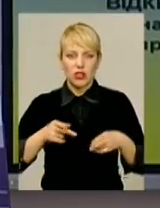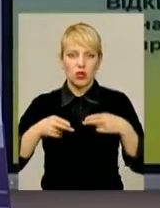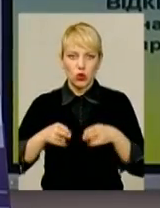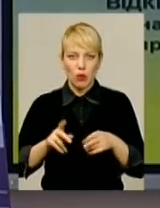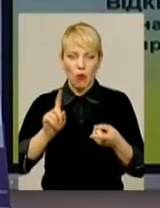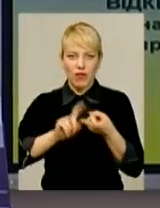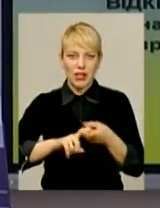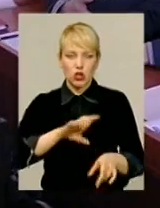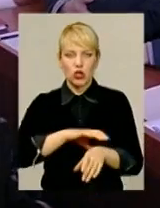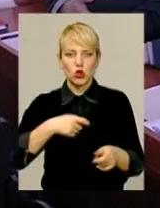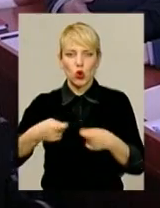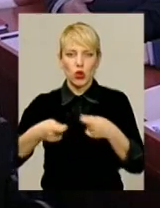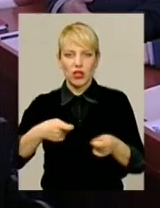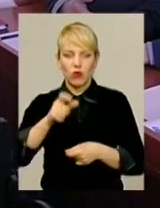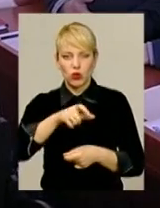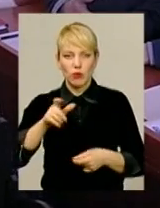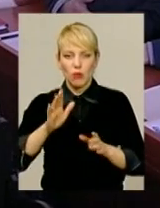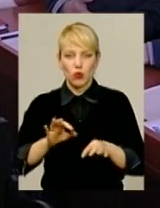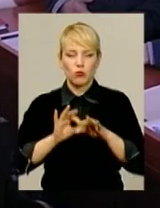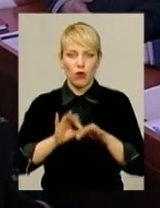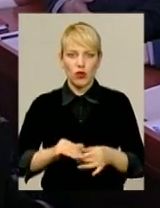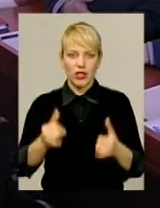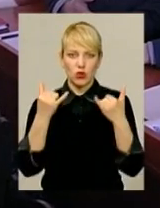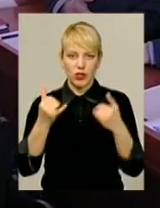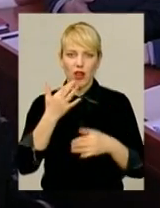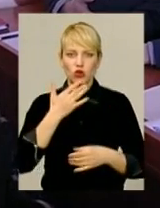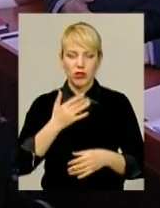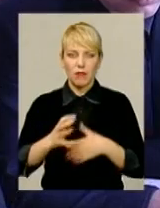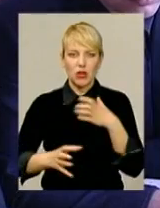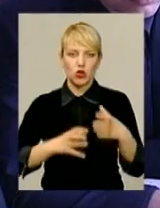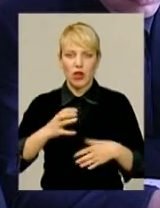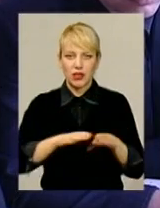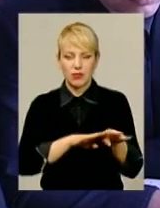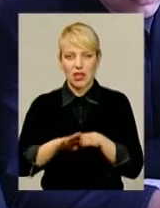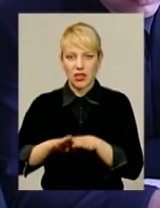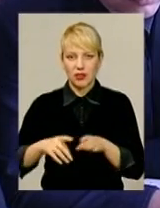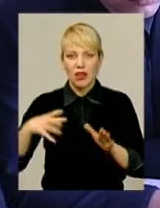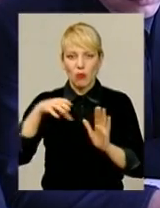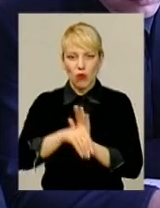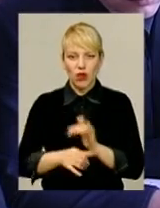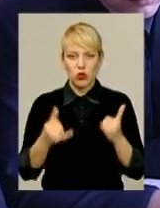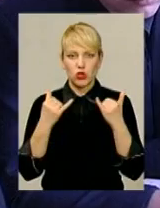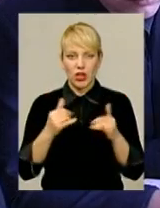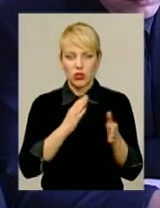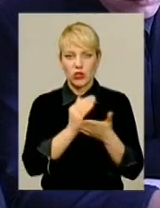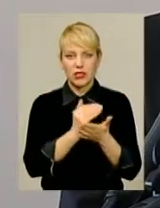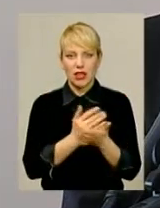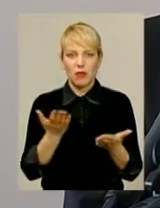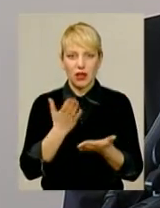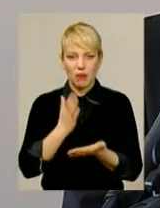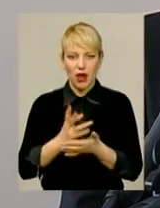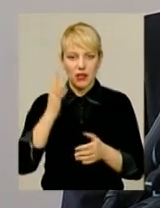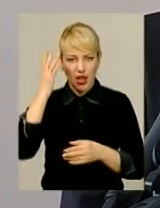торгівлею людьми. Вони будуть проводитись за найсучаснішими національними та міжнародними стандартами. Впровадження сучасної системи, яка має на